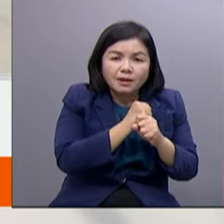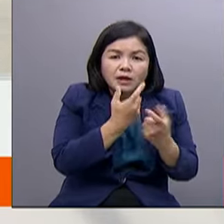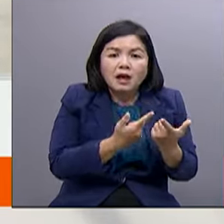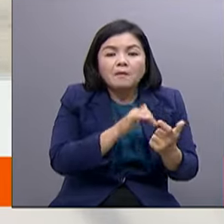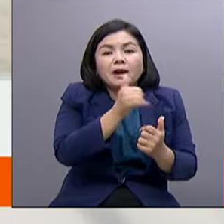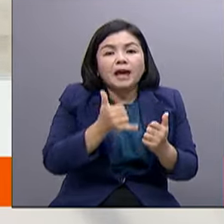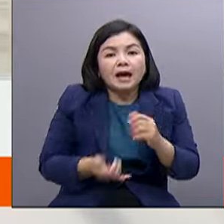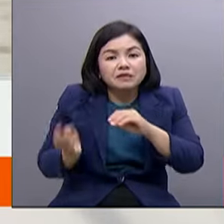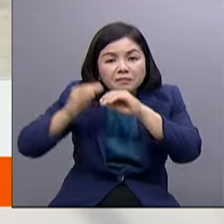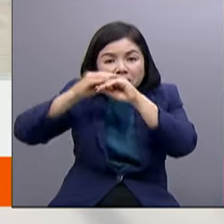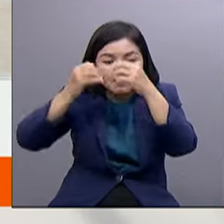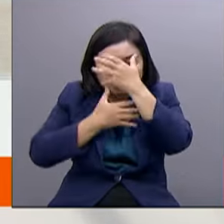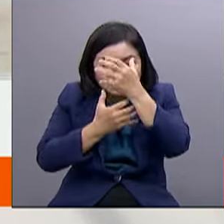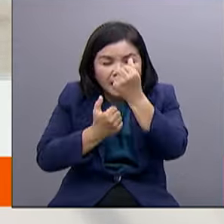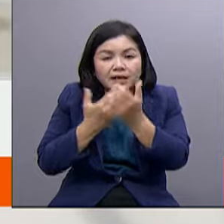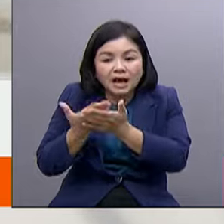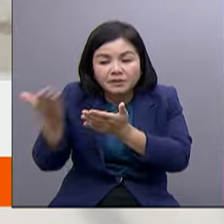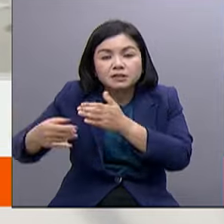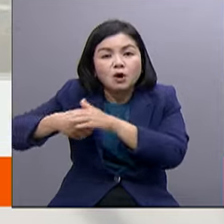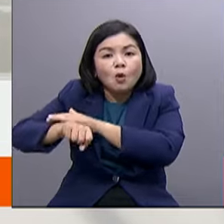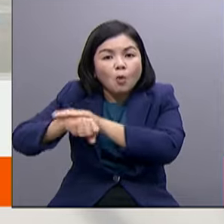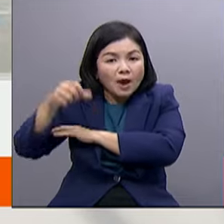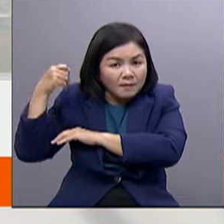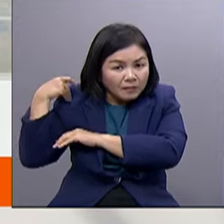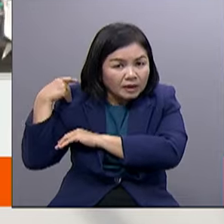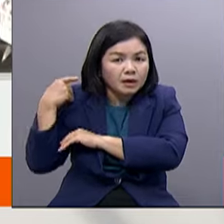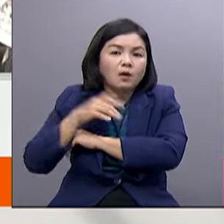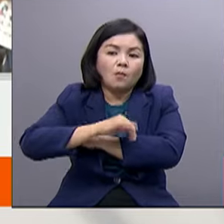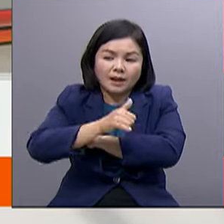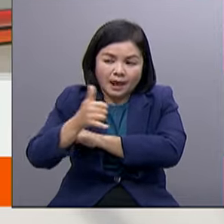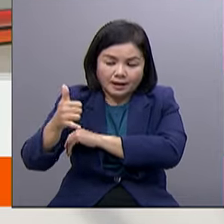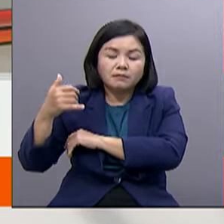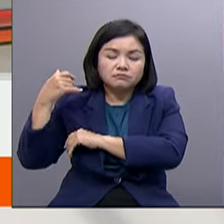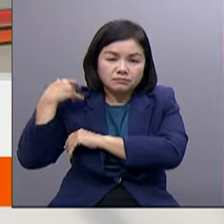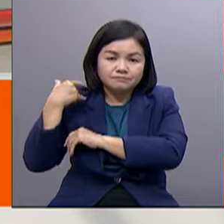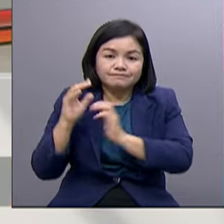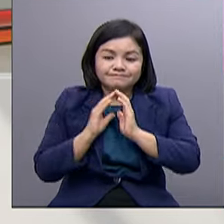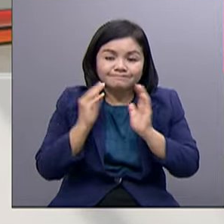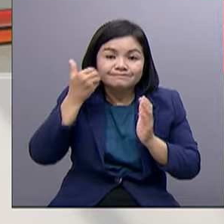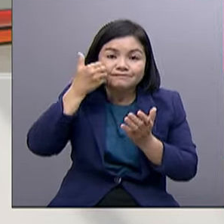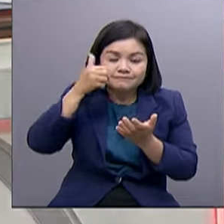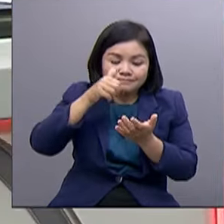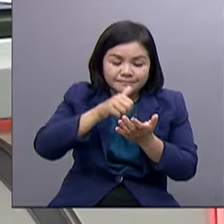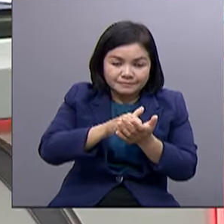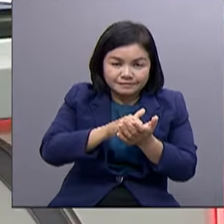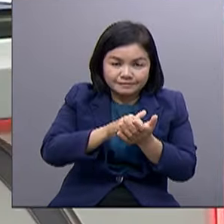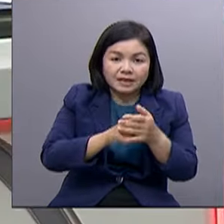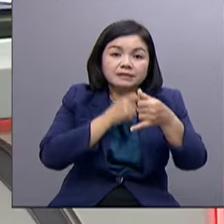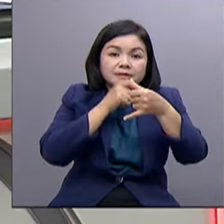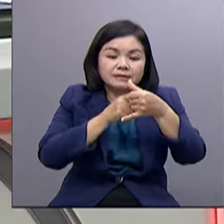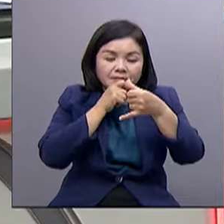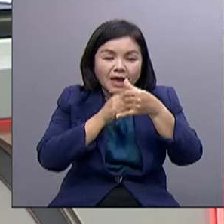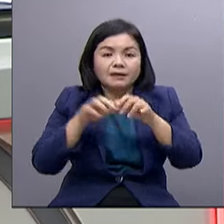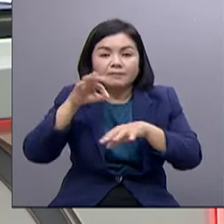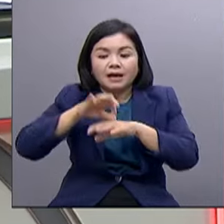นิยม หวยใต้ดินแทนนะคะ ค ่ ะ แล้ว ครับเนี่ยมันจะเป็นอย่างนั้น ค่ะแล้วค่ะขอบพระคุณมากค่ะคุณธนากรคมกฤษนะคะเลขา